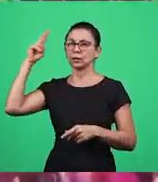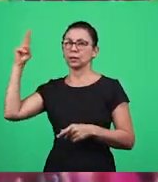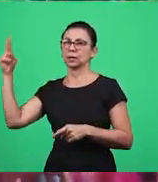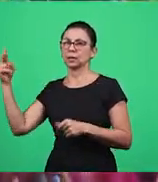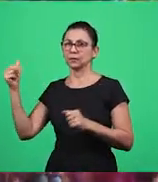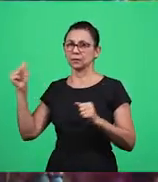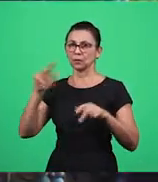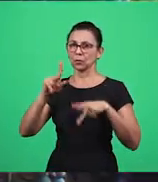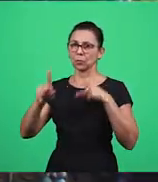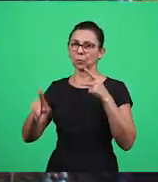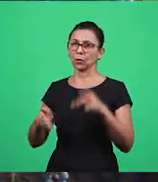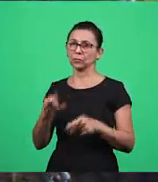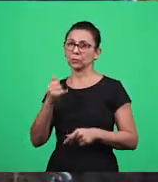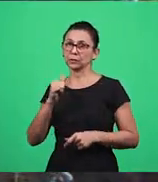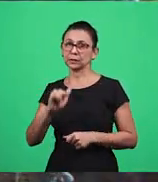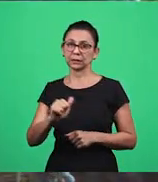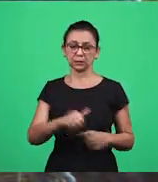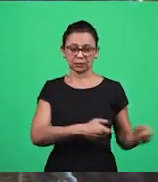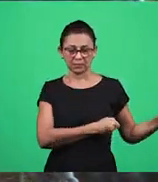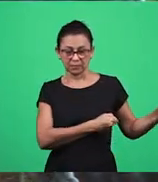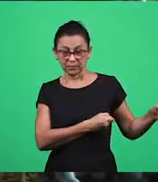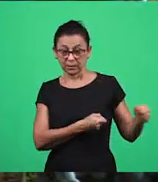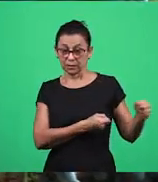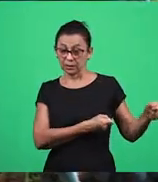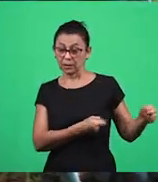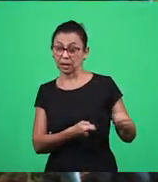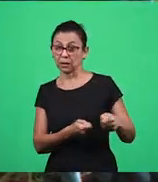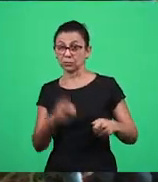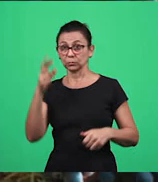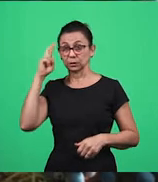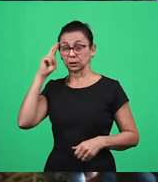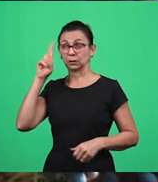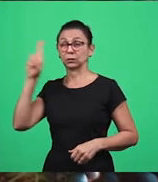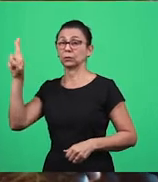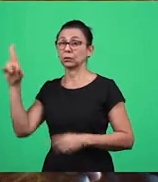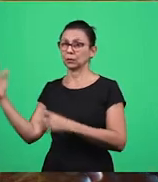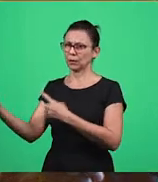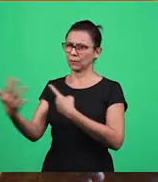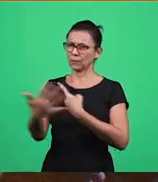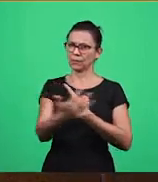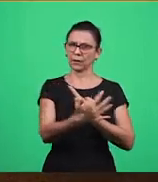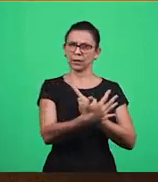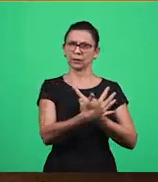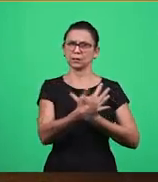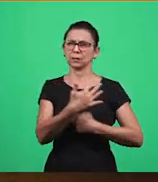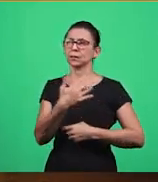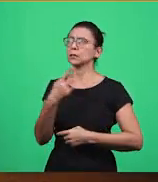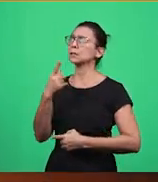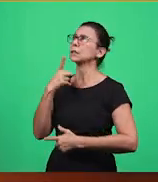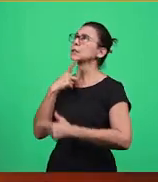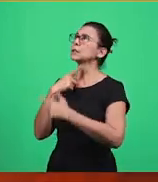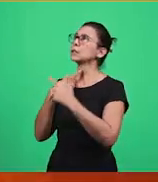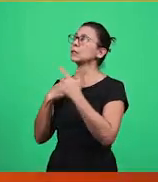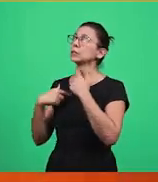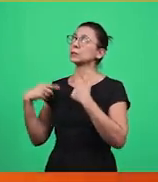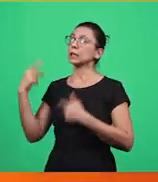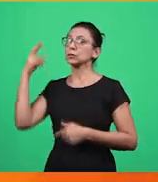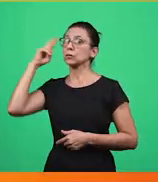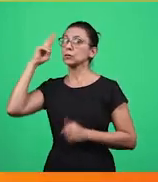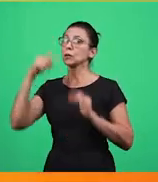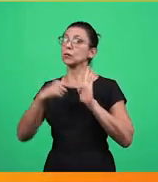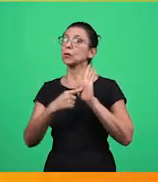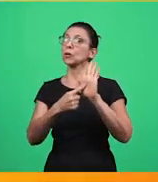Грядущий, чтобы прикас... Если кто-то касается его народа, касается зенец ока его, и